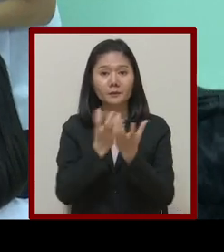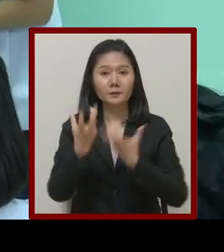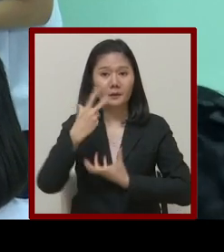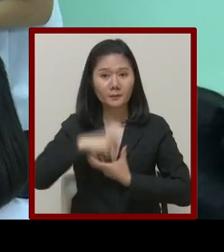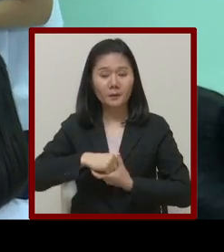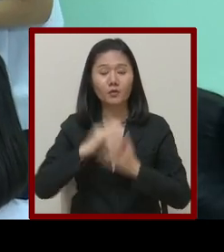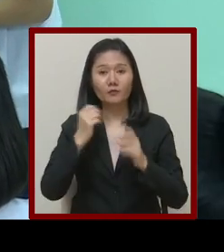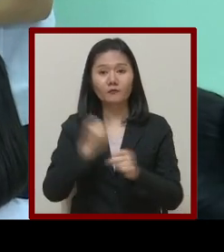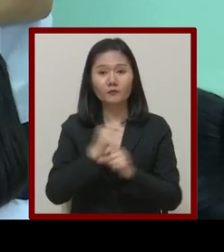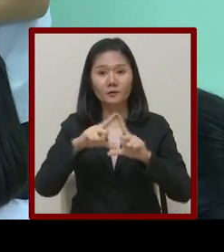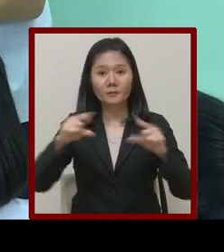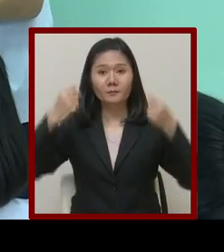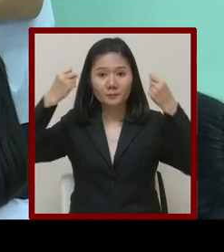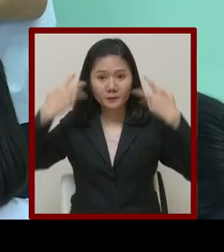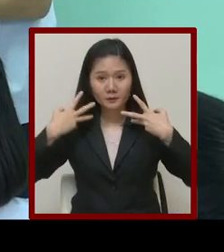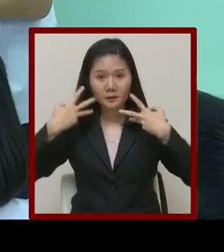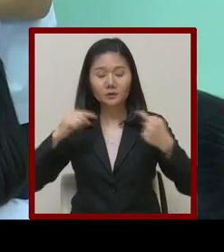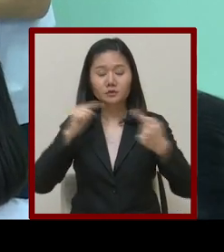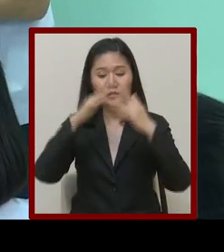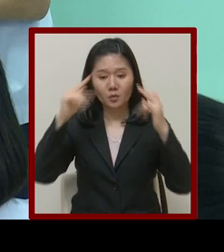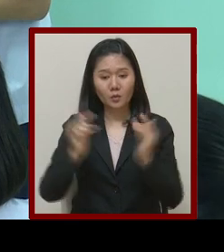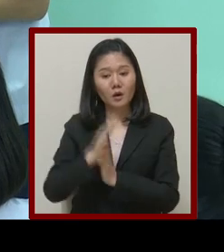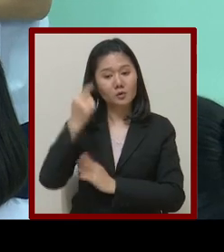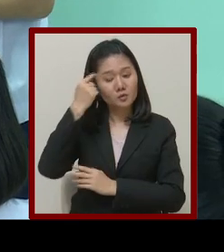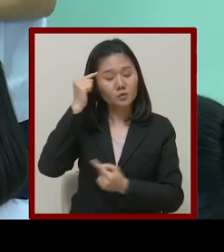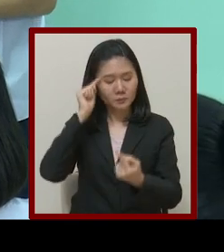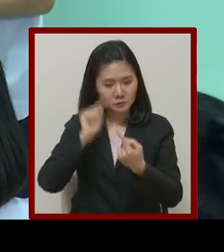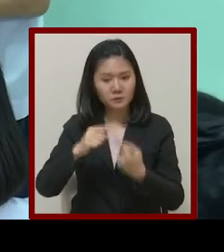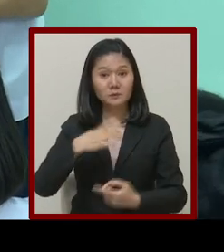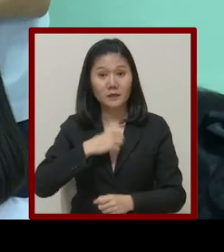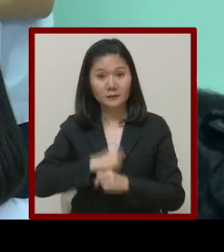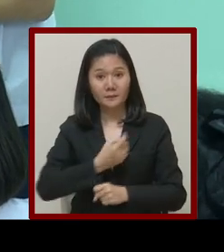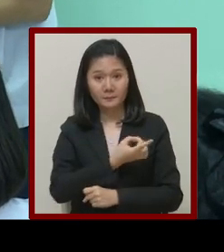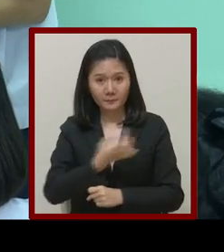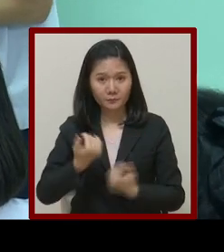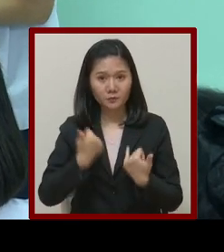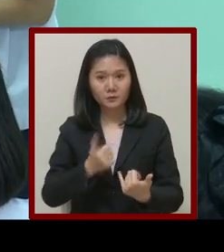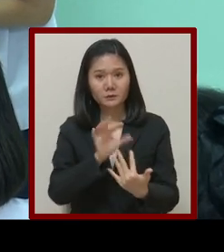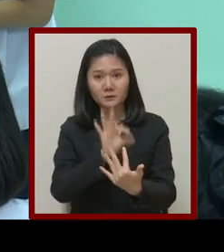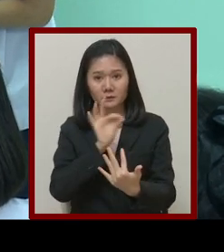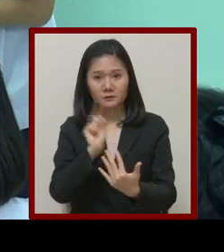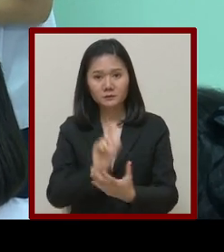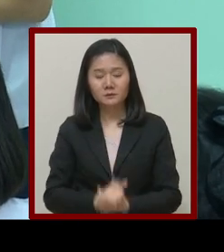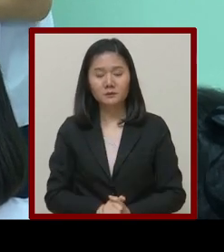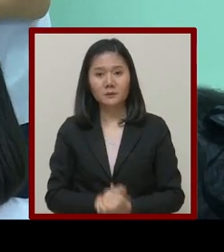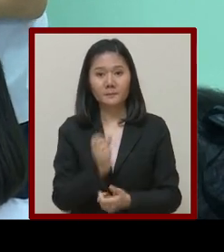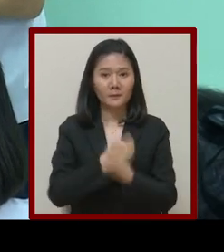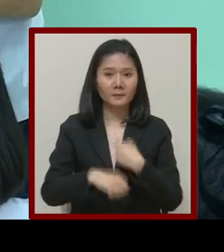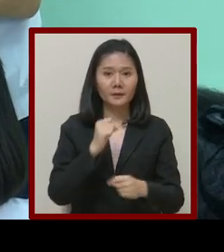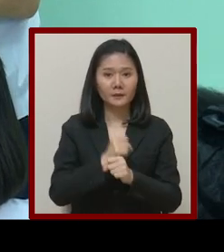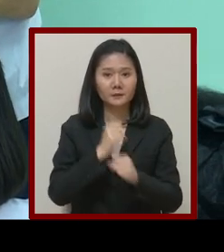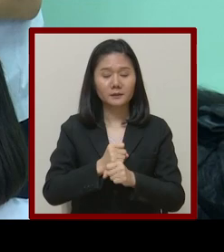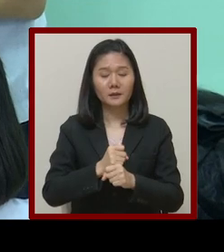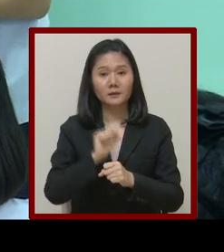าธิต้องแสดงบัตรประชาชนเพื่อให้ทางวัดรู้ถึงความประสงค์นะคะจึงสามารถเรื่องว่าจะปฏิบัติต